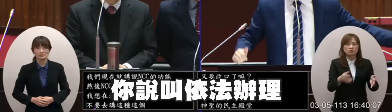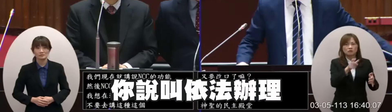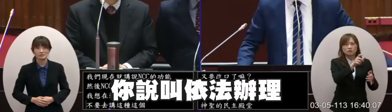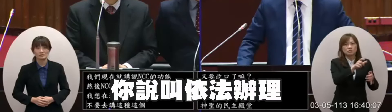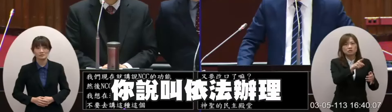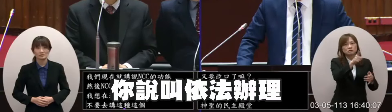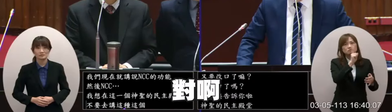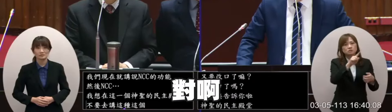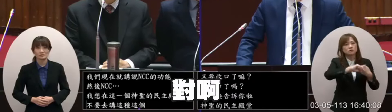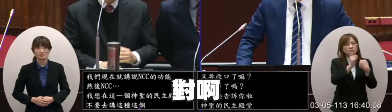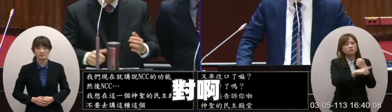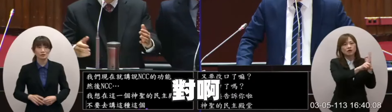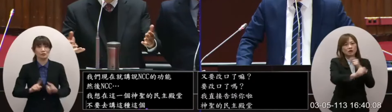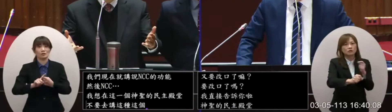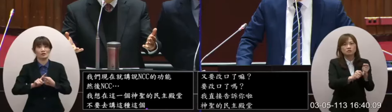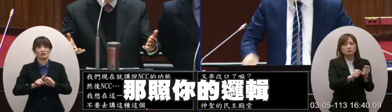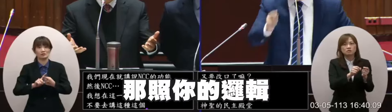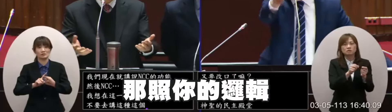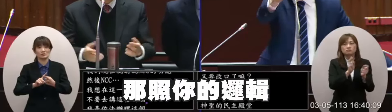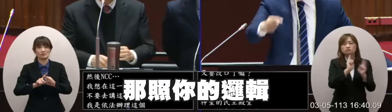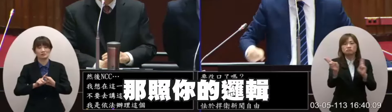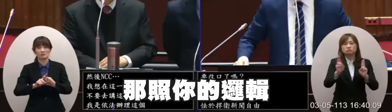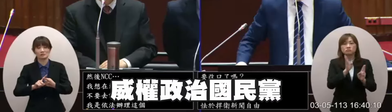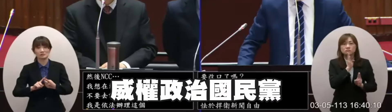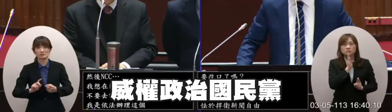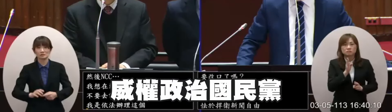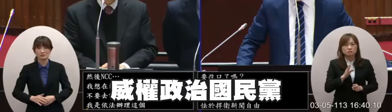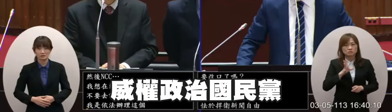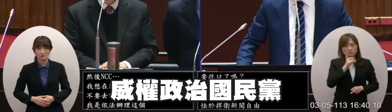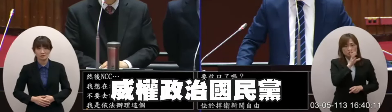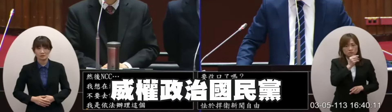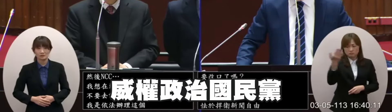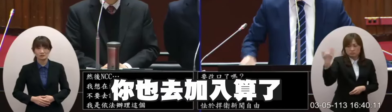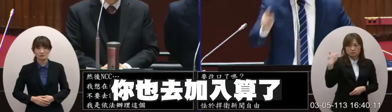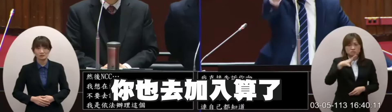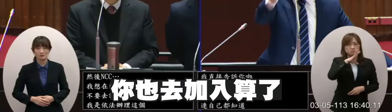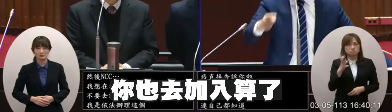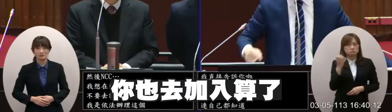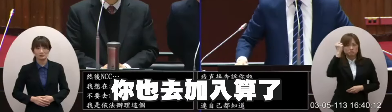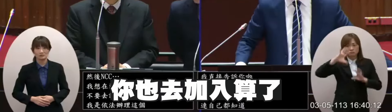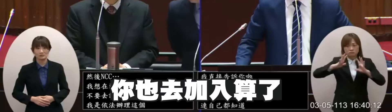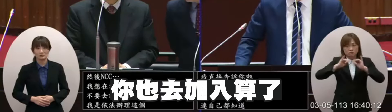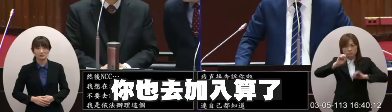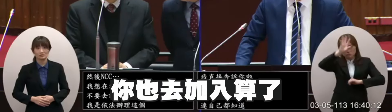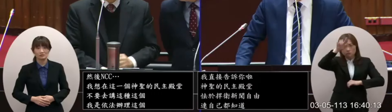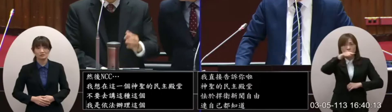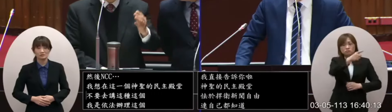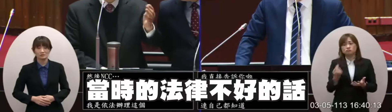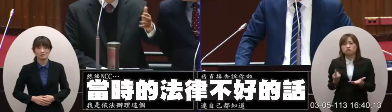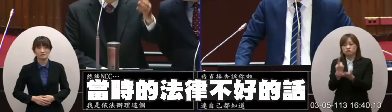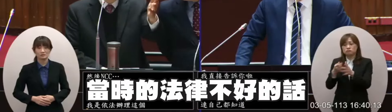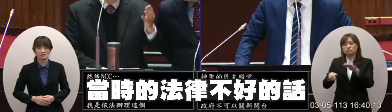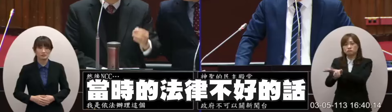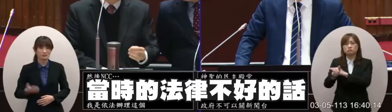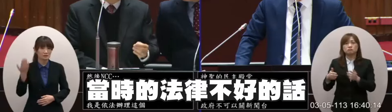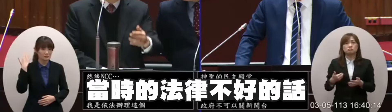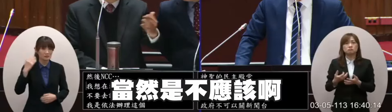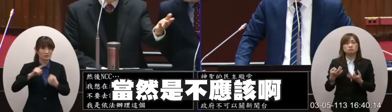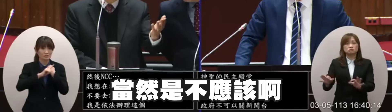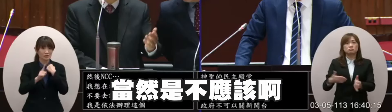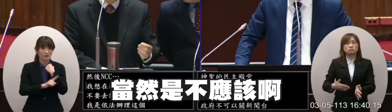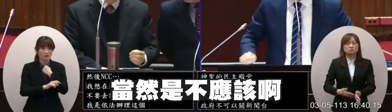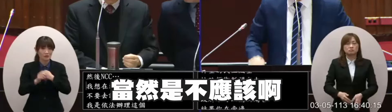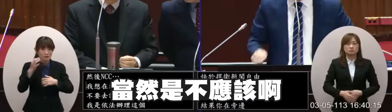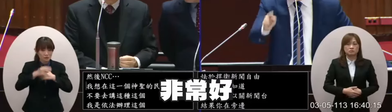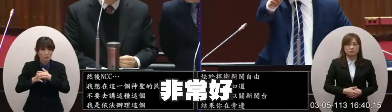叫依法办理。 对啊。 那照你的逻辑，威权政治国民党，你也去加入算了。 当时的法律不好的话，